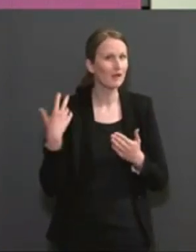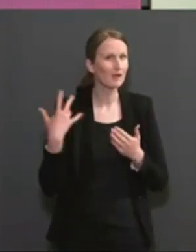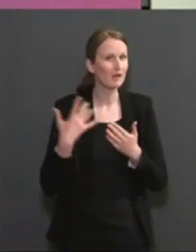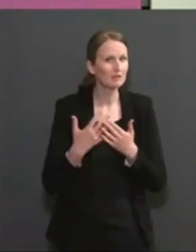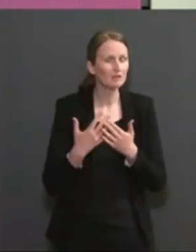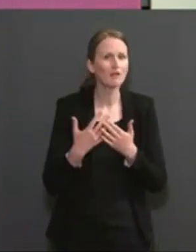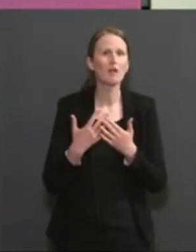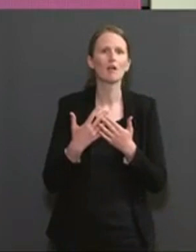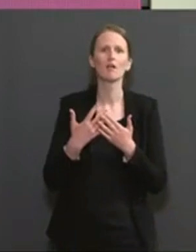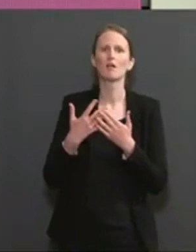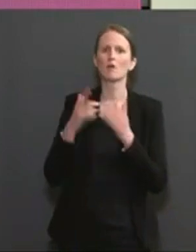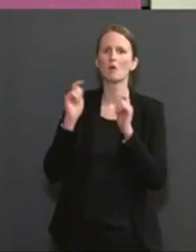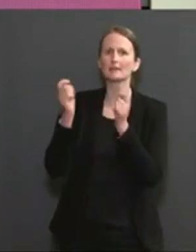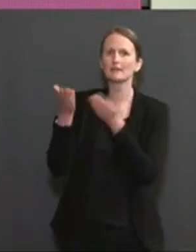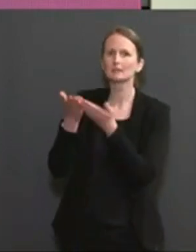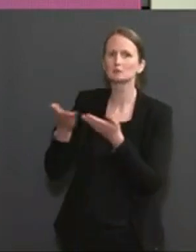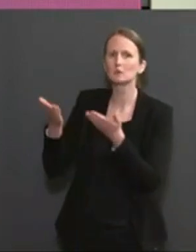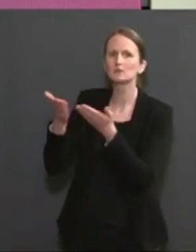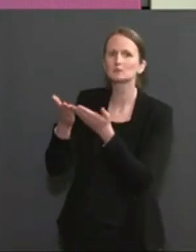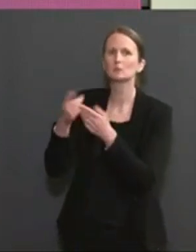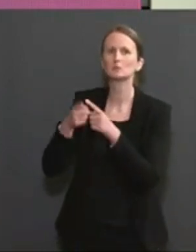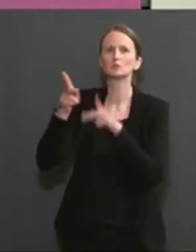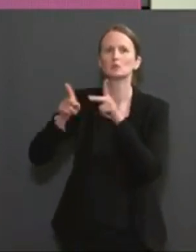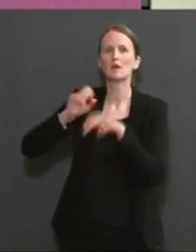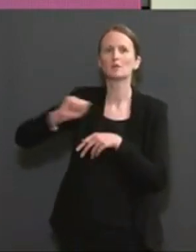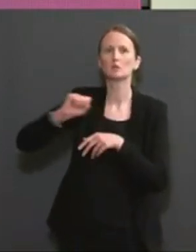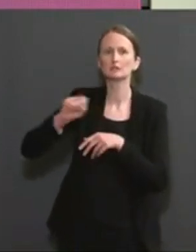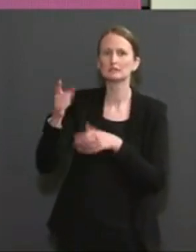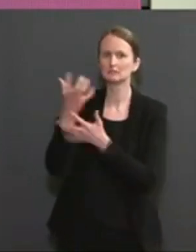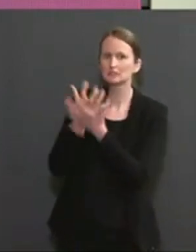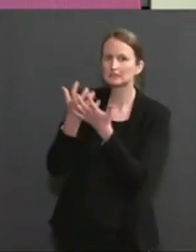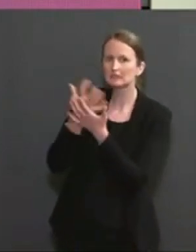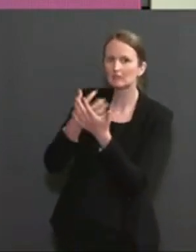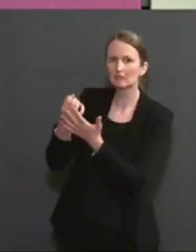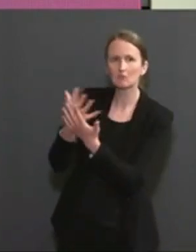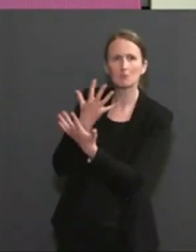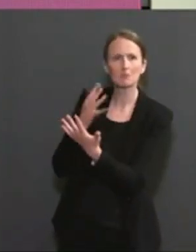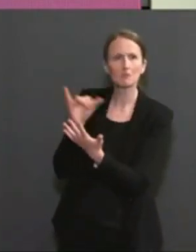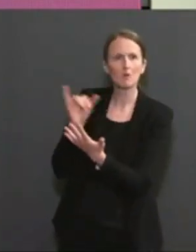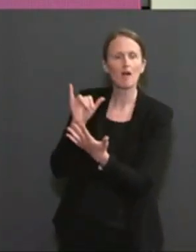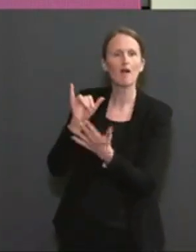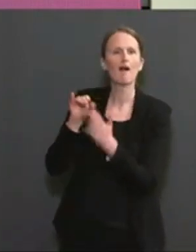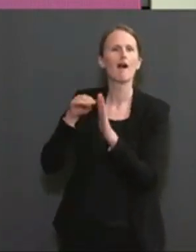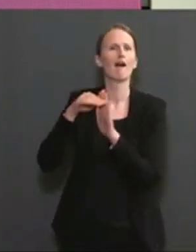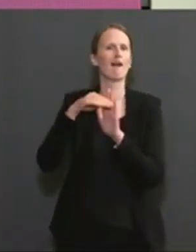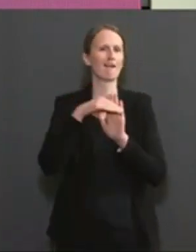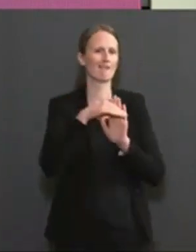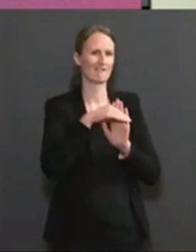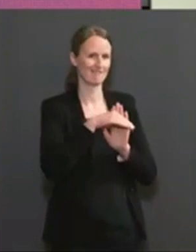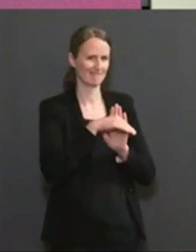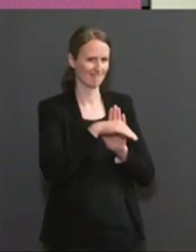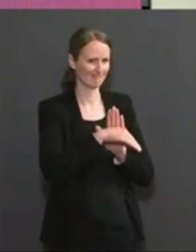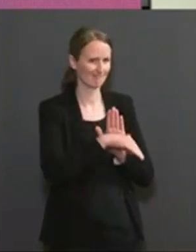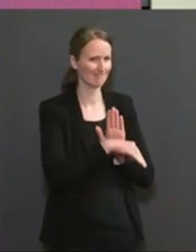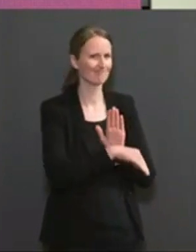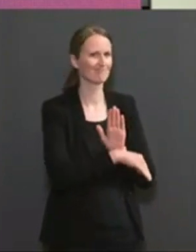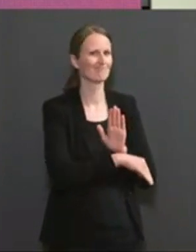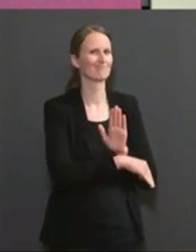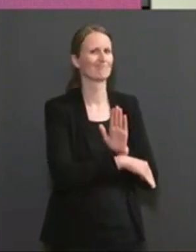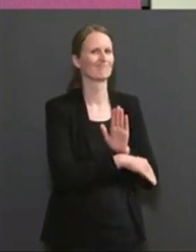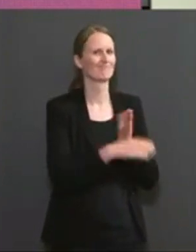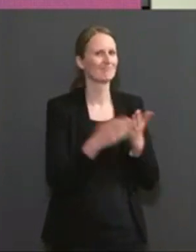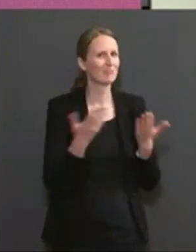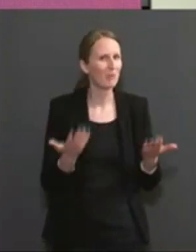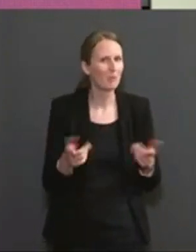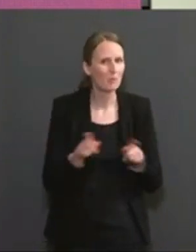de soins intensifs peu après nous ont montré une inclinaison de la courbe et que actuellement, heureusement, tous ces indicateurs